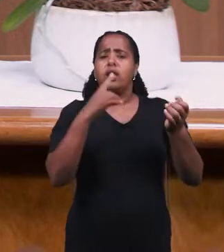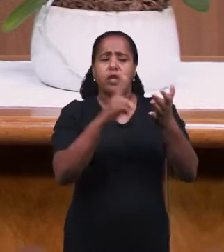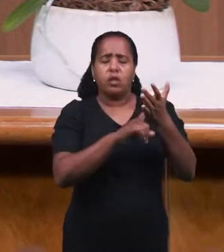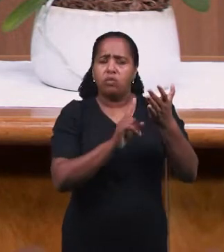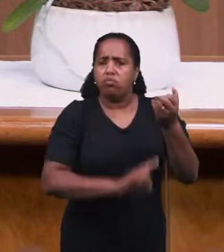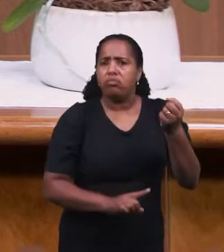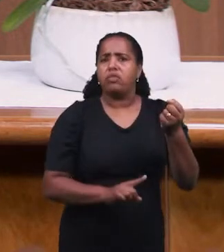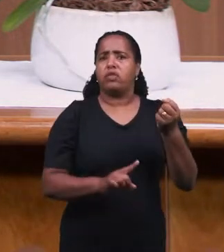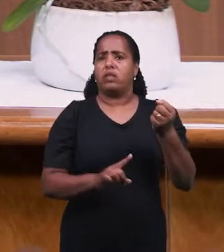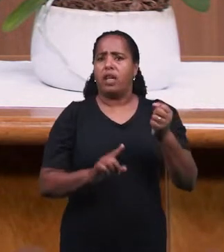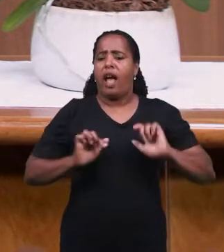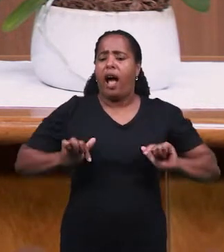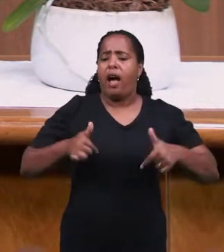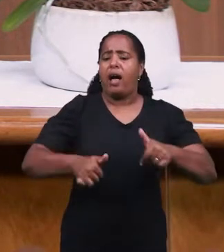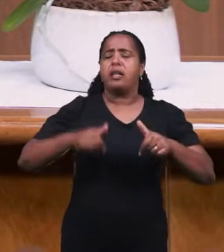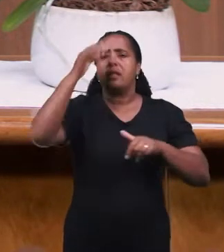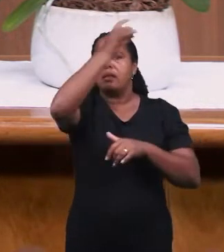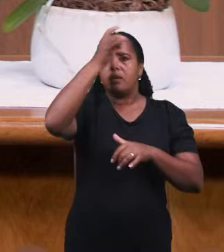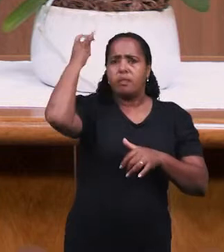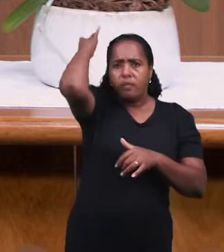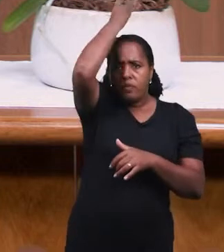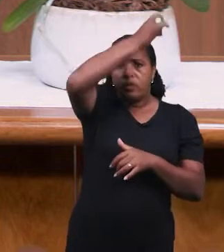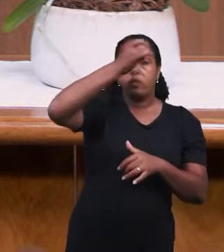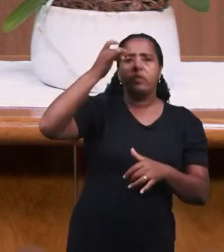la marque du sang.